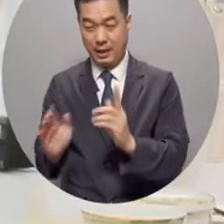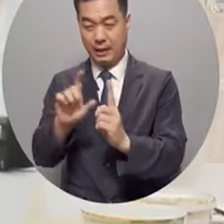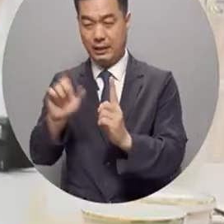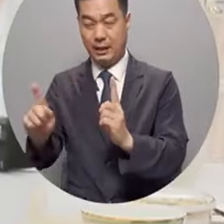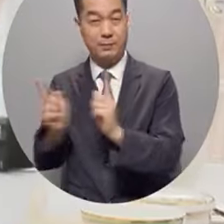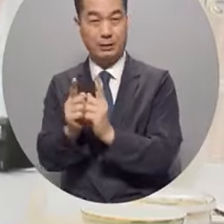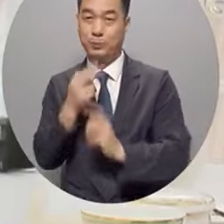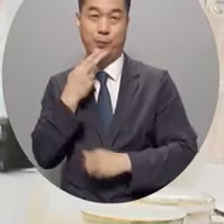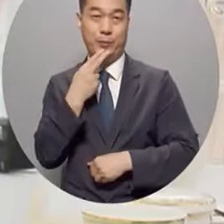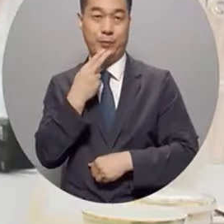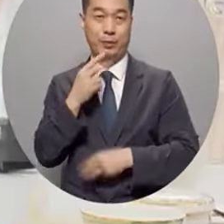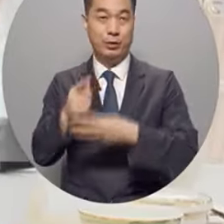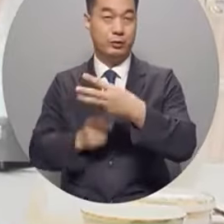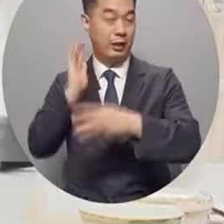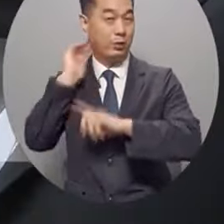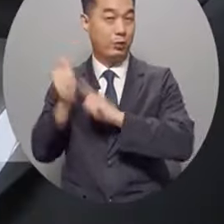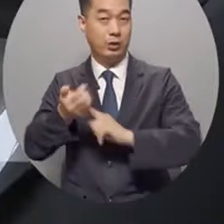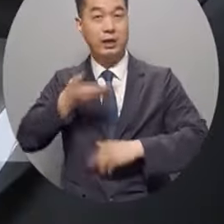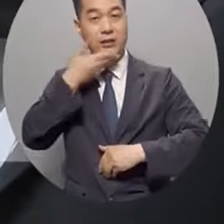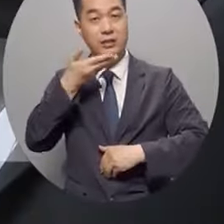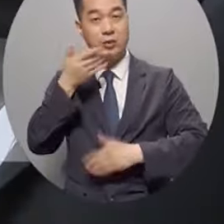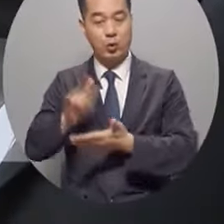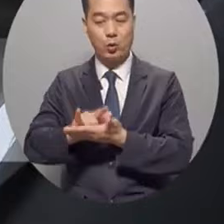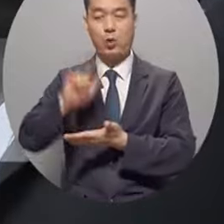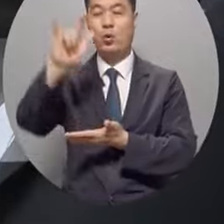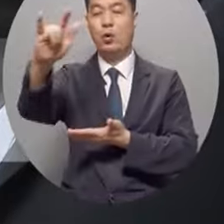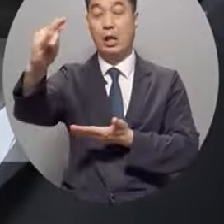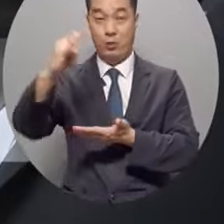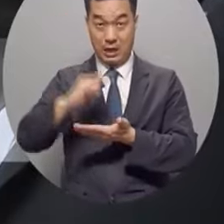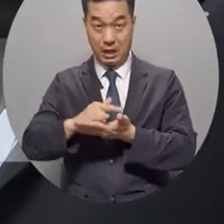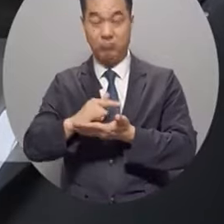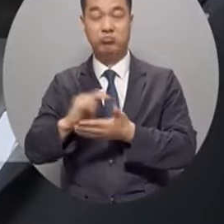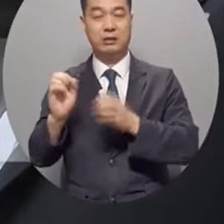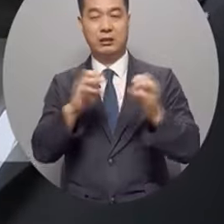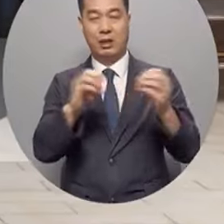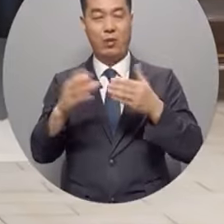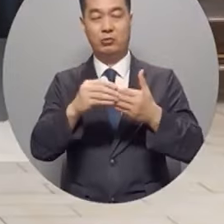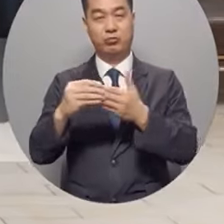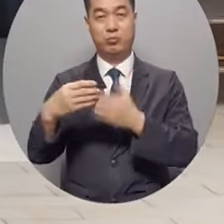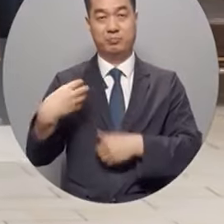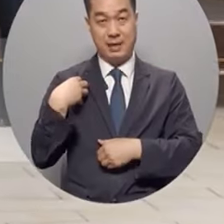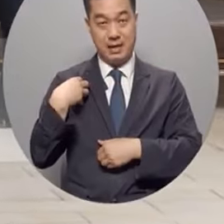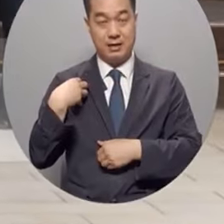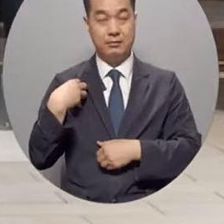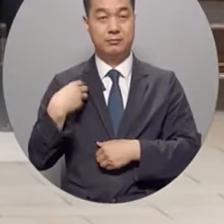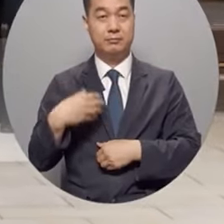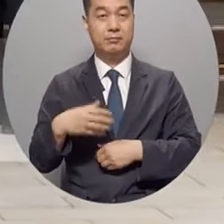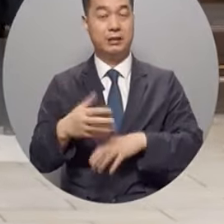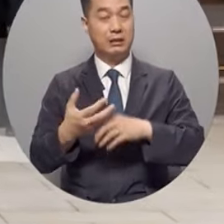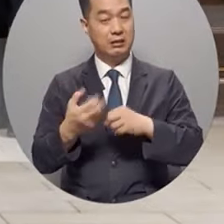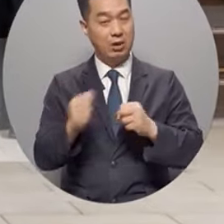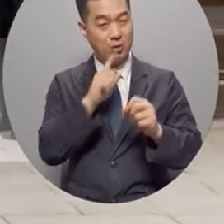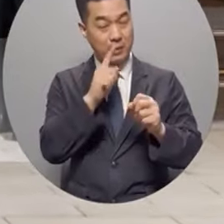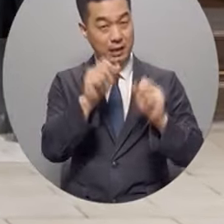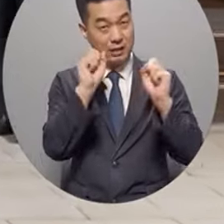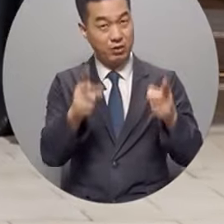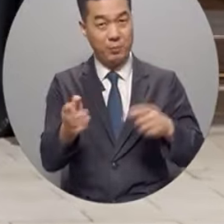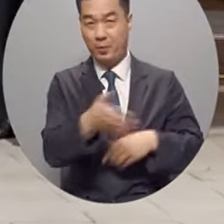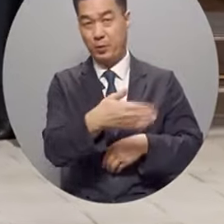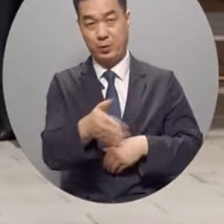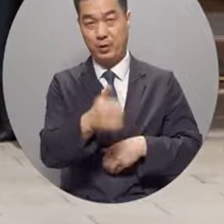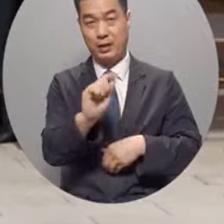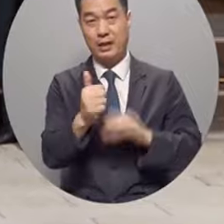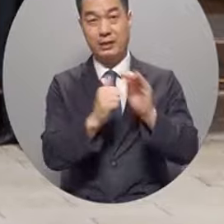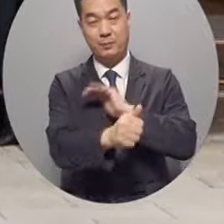주로 윤 대통령이 체코원전 수주 성과 등 대화를 주도했고 한 대표에게 별도 발언할 기회가 돌아가진 않은 것으로